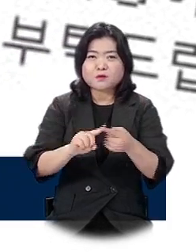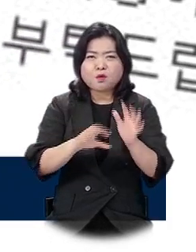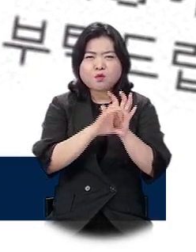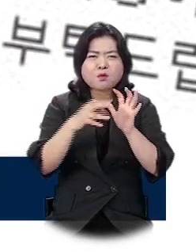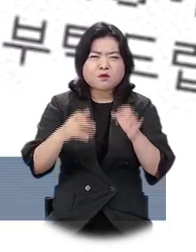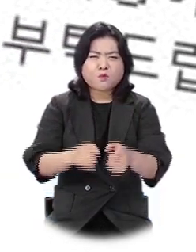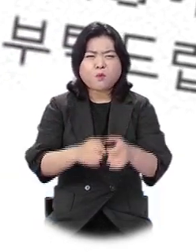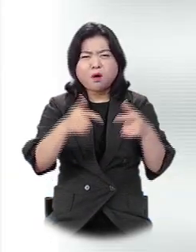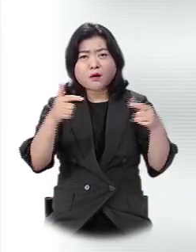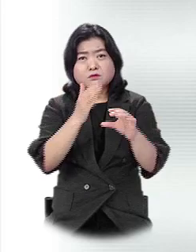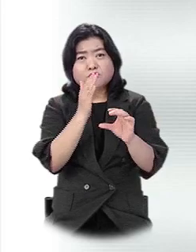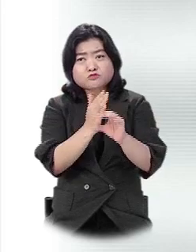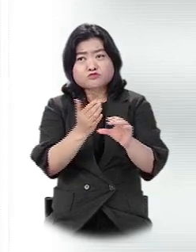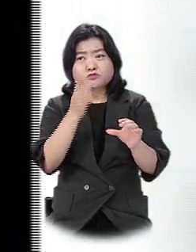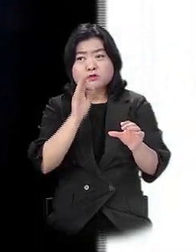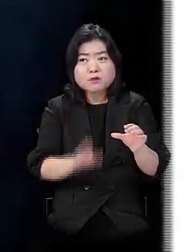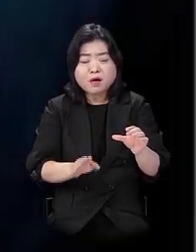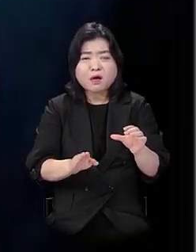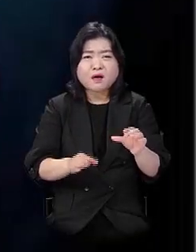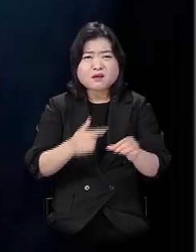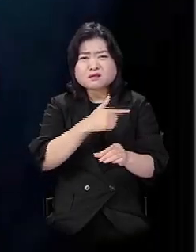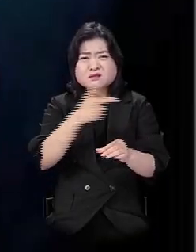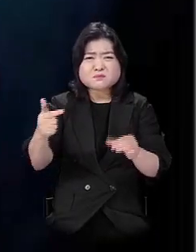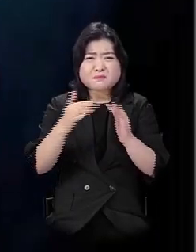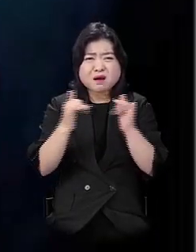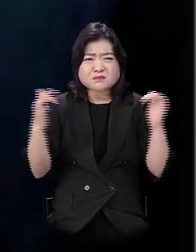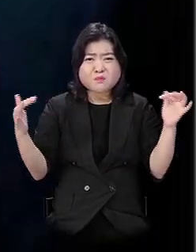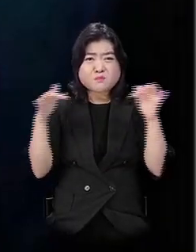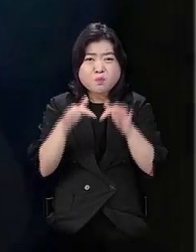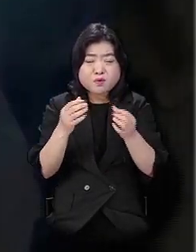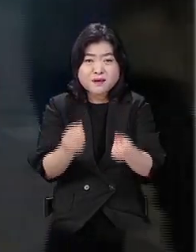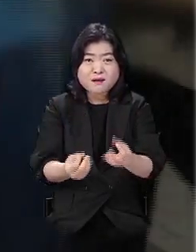코로나19가 확산하고 있는 상황에서 대규모 인원이 모이는